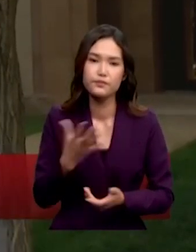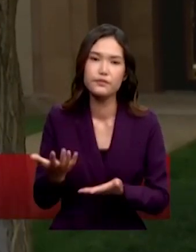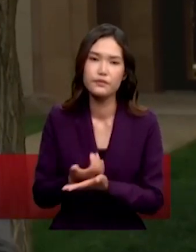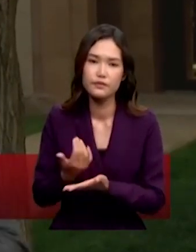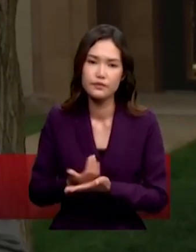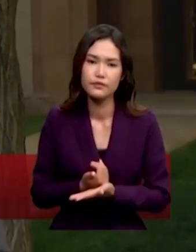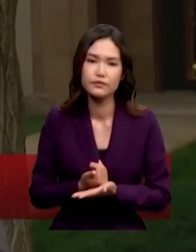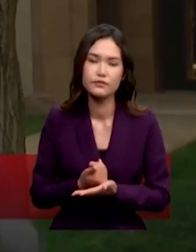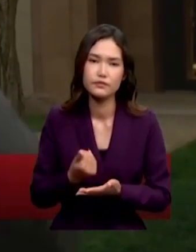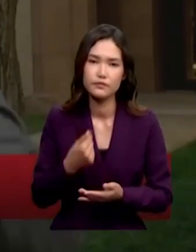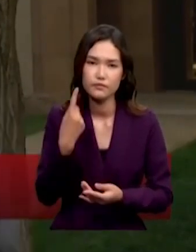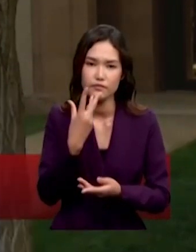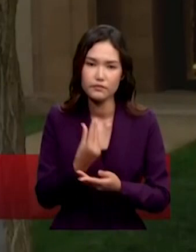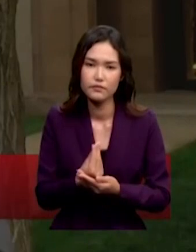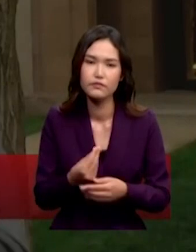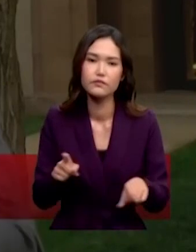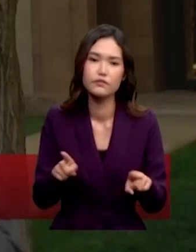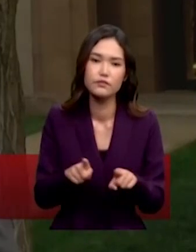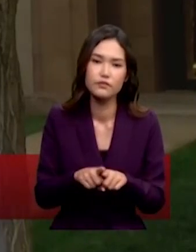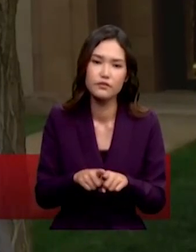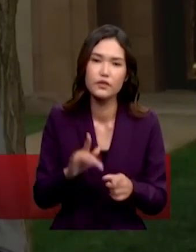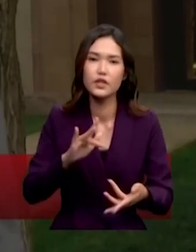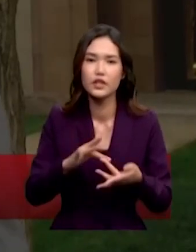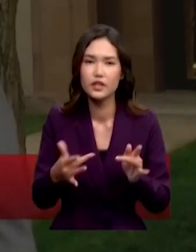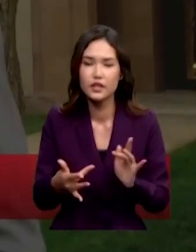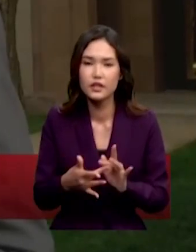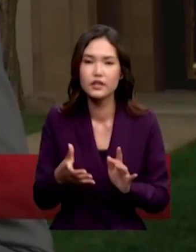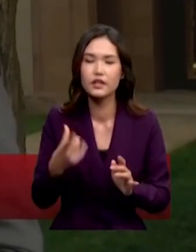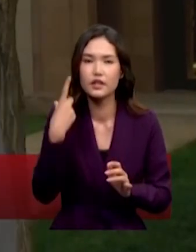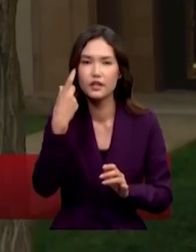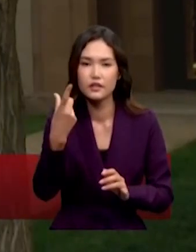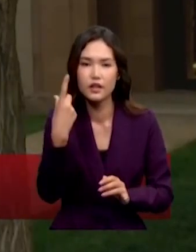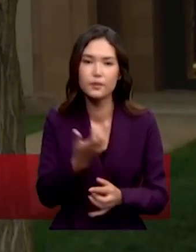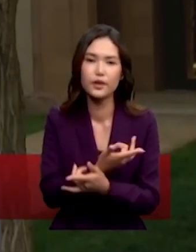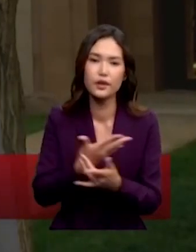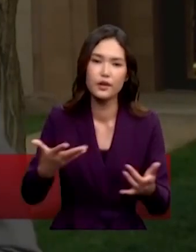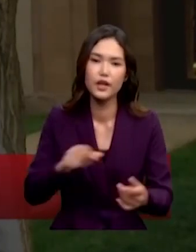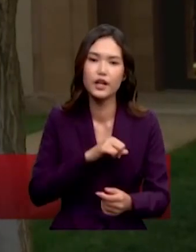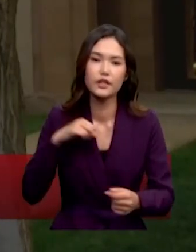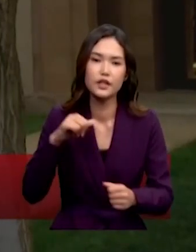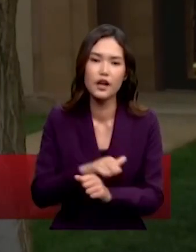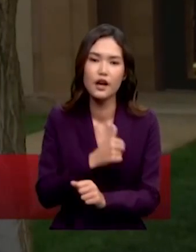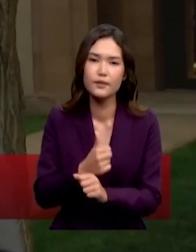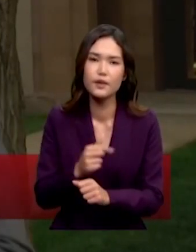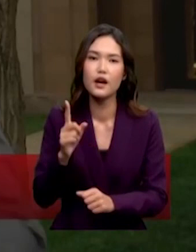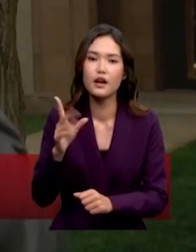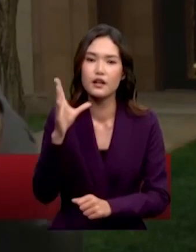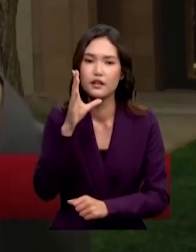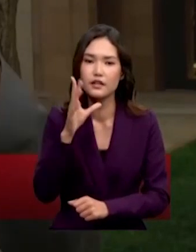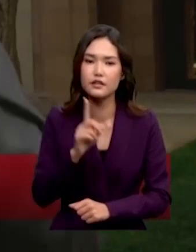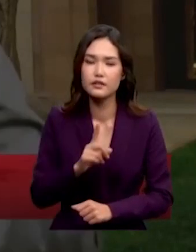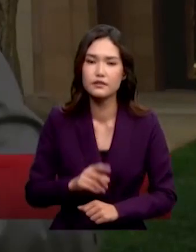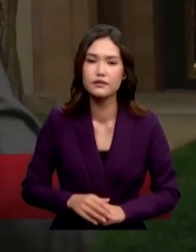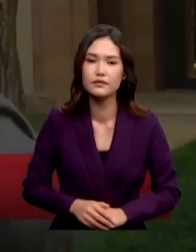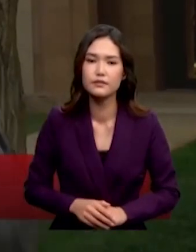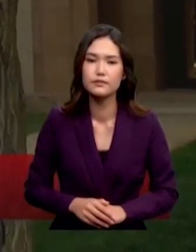тарифных планов на сотовую связь, также на интернет. И самое главное, наверное, здесь можно ответить, что